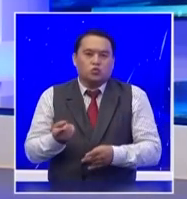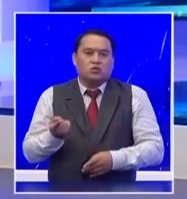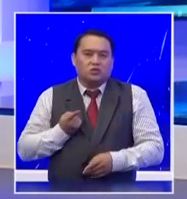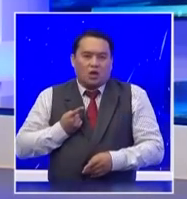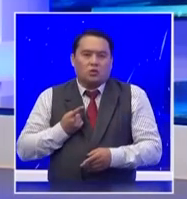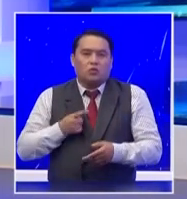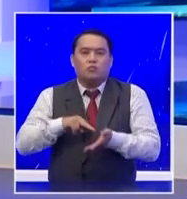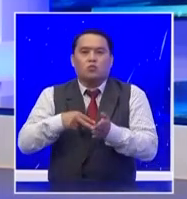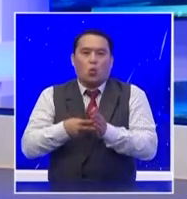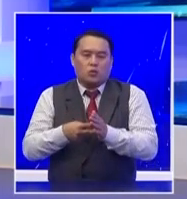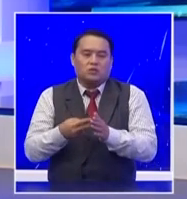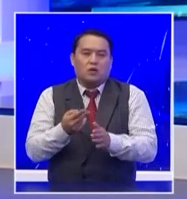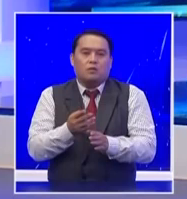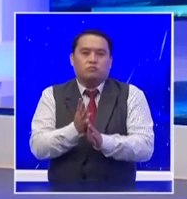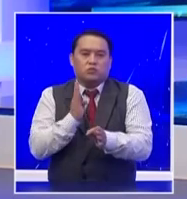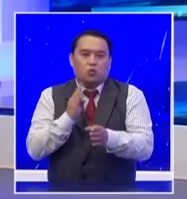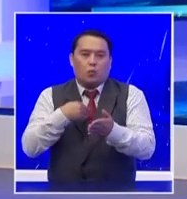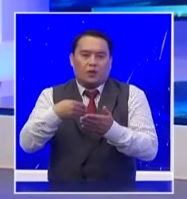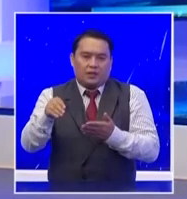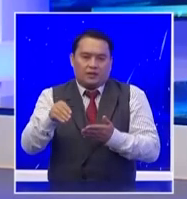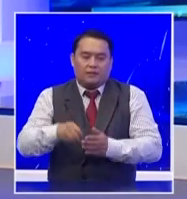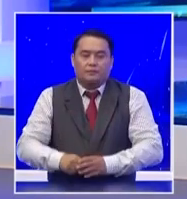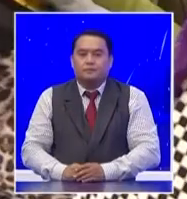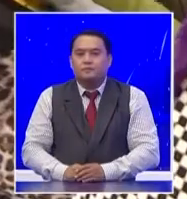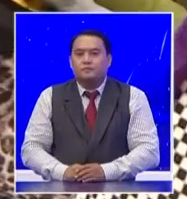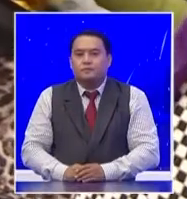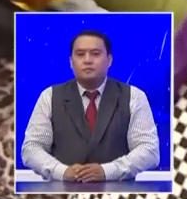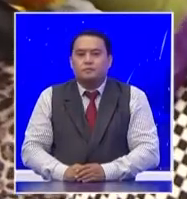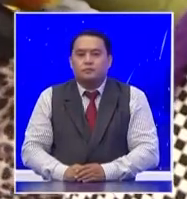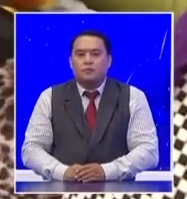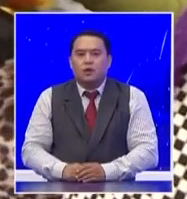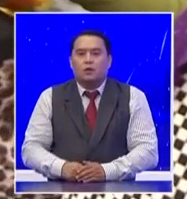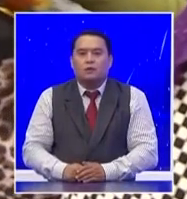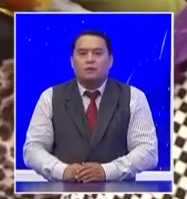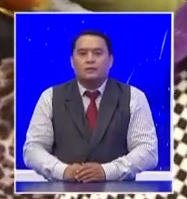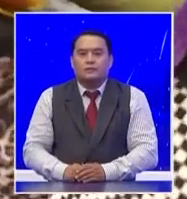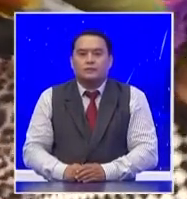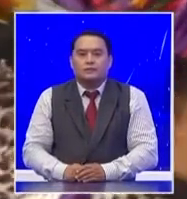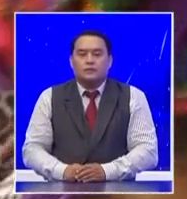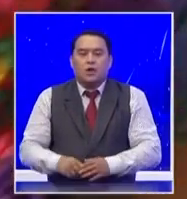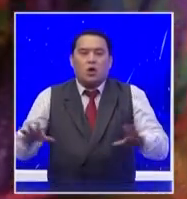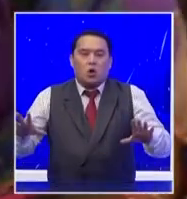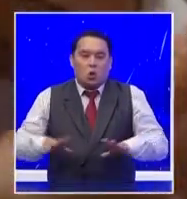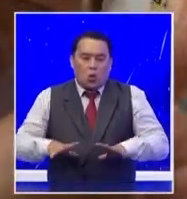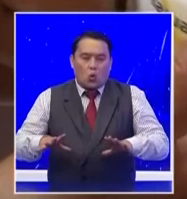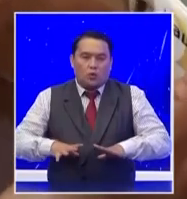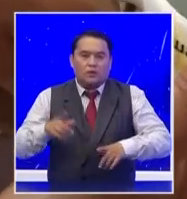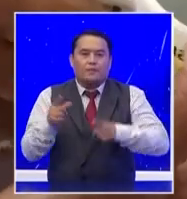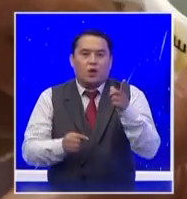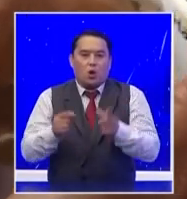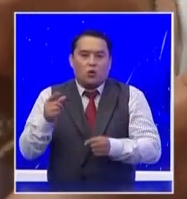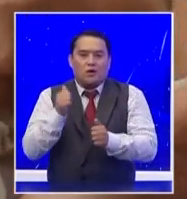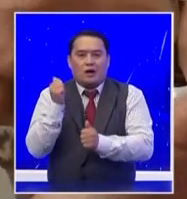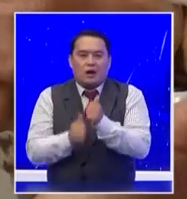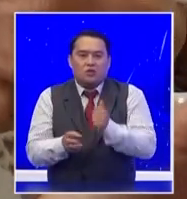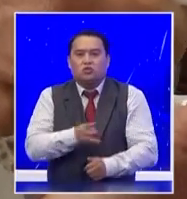делать заблаговременную бронь, чтобы его купить. Кто рано встает, тот парное кобылье молоко пьет. Так скажет, пожалуй,